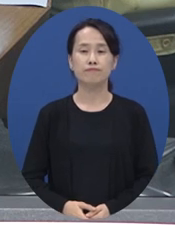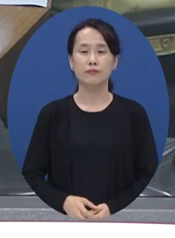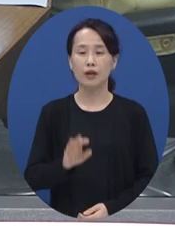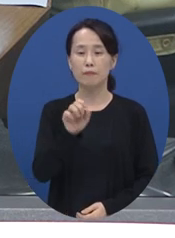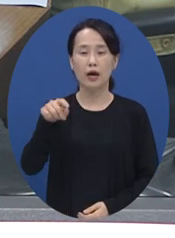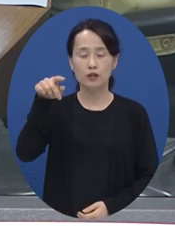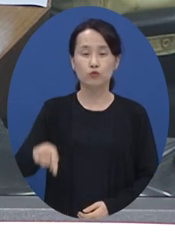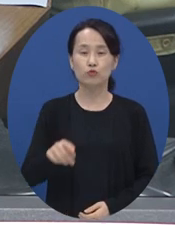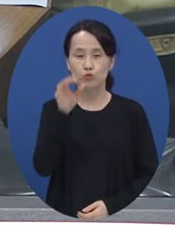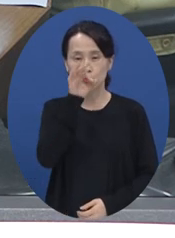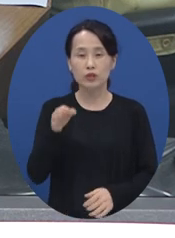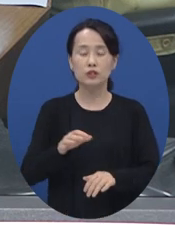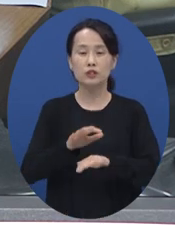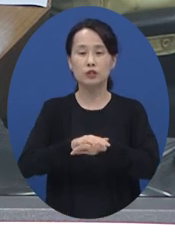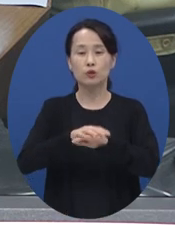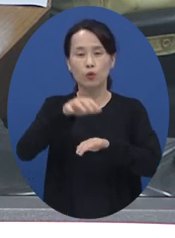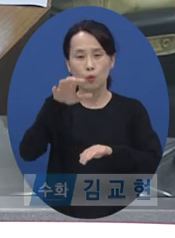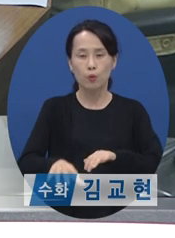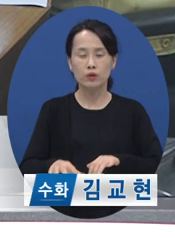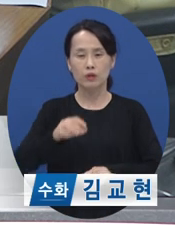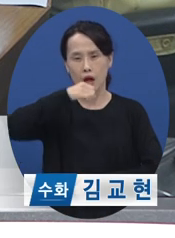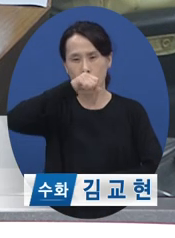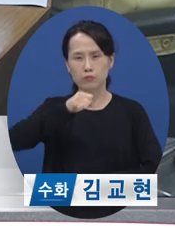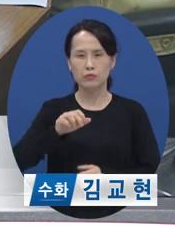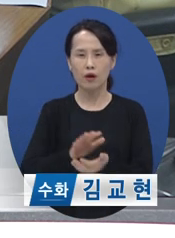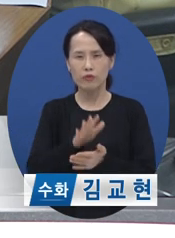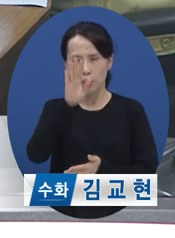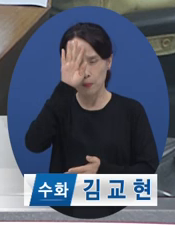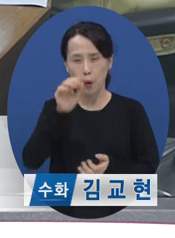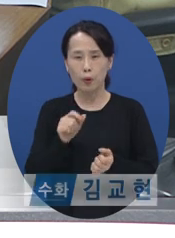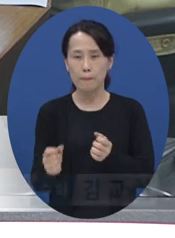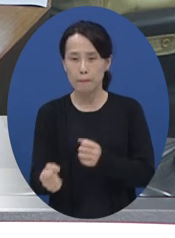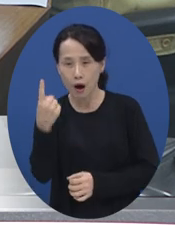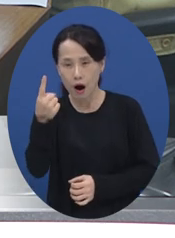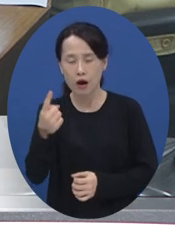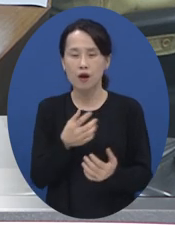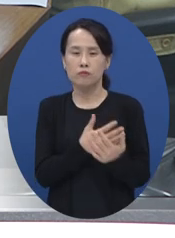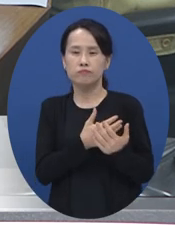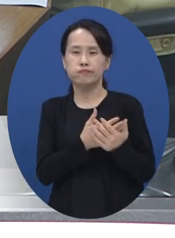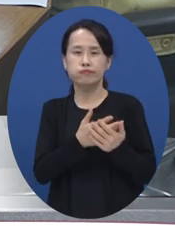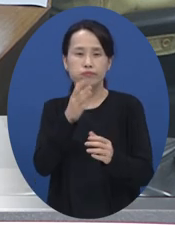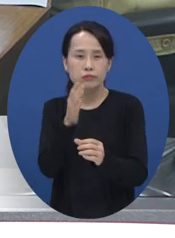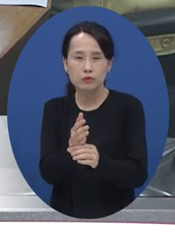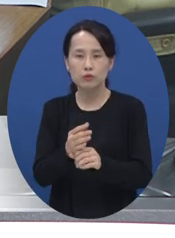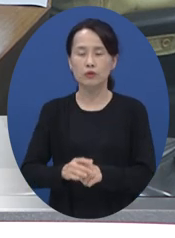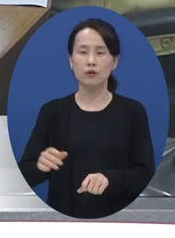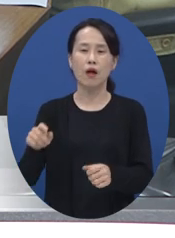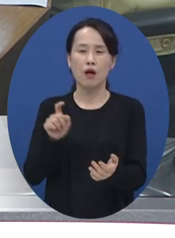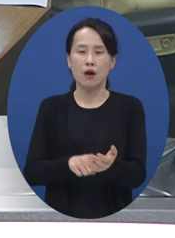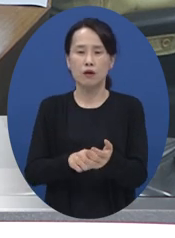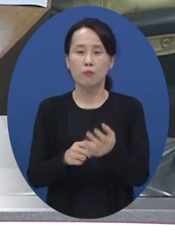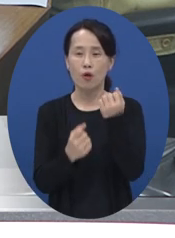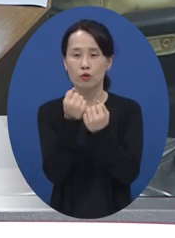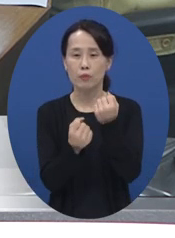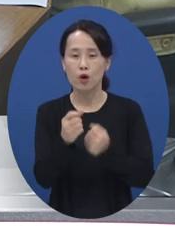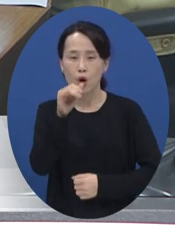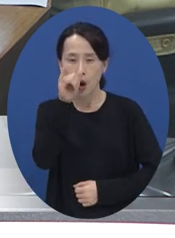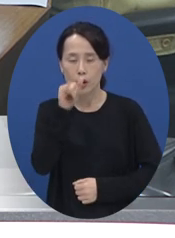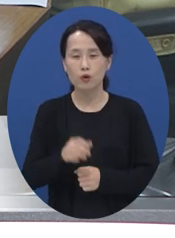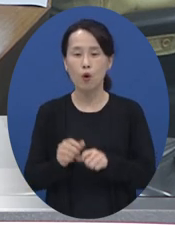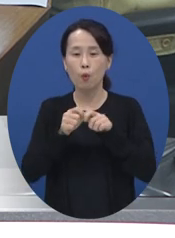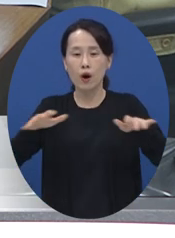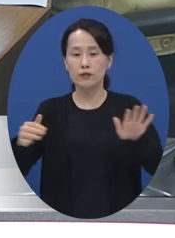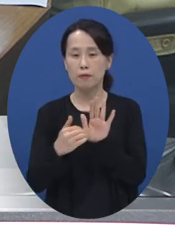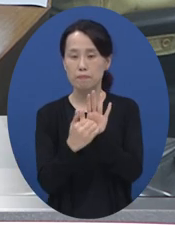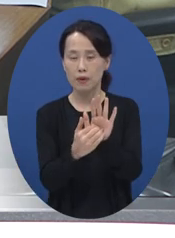파주시 돼지 농장에서 아프리카 돼지 열병이 발생해 긴장 상태에 놓였습니다. 경기도는 긴급 브리핑을 열고 확산 방지와 조기